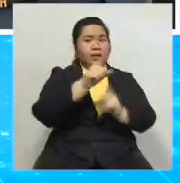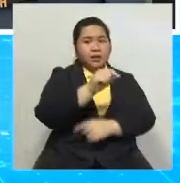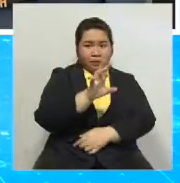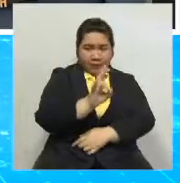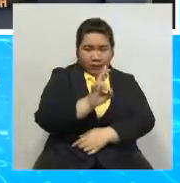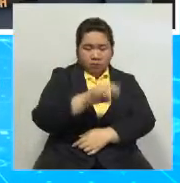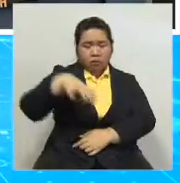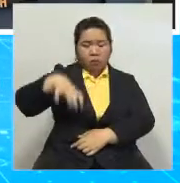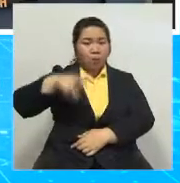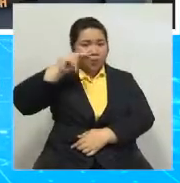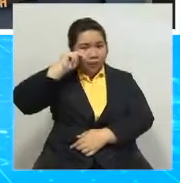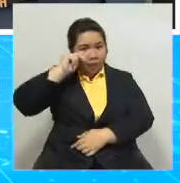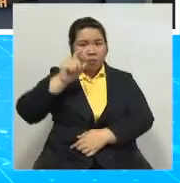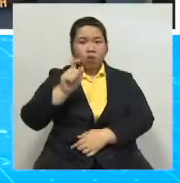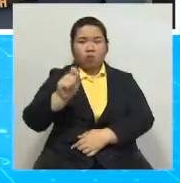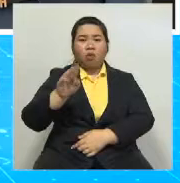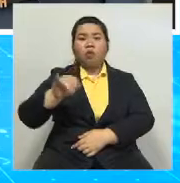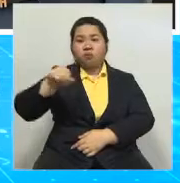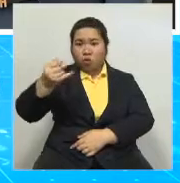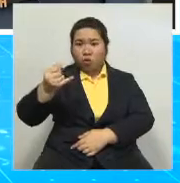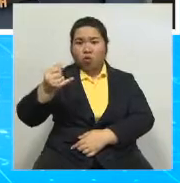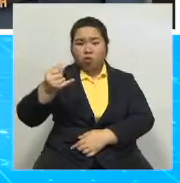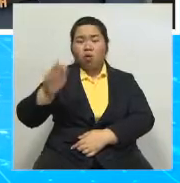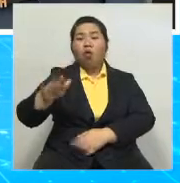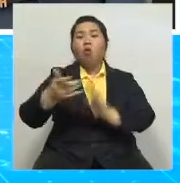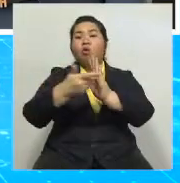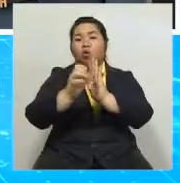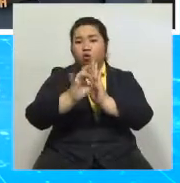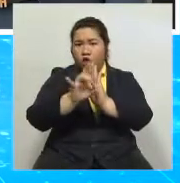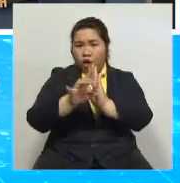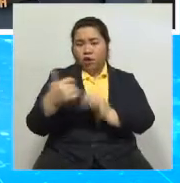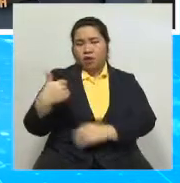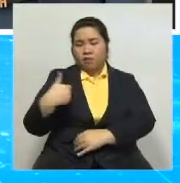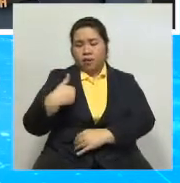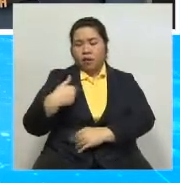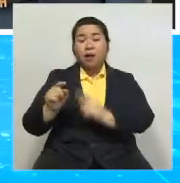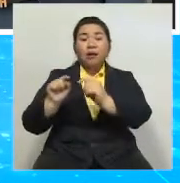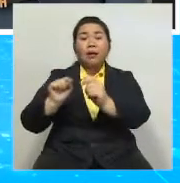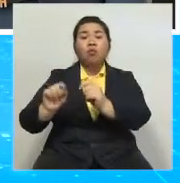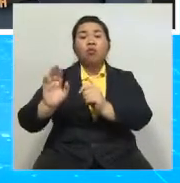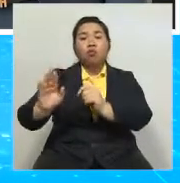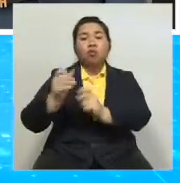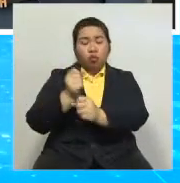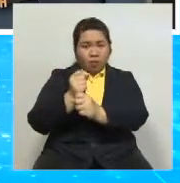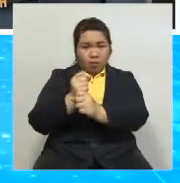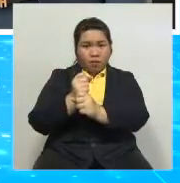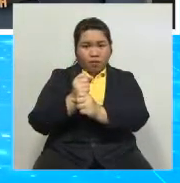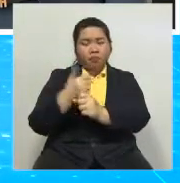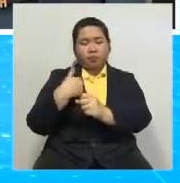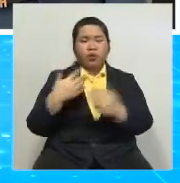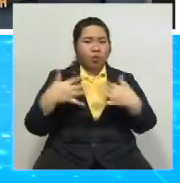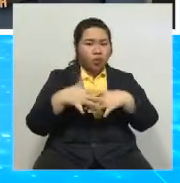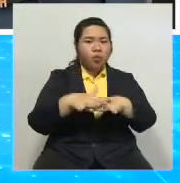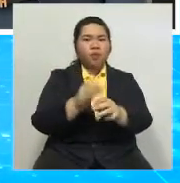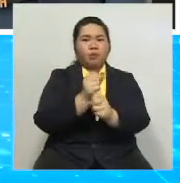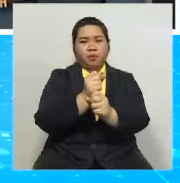ชลประทานองค์อบจจังหวัด101นะครับแล้วก็เทศบาลตำบลนะครับที่เข้ามาร่วมแรงร่วมใจ